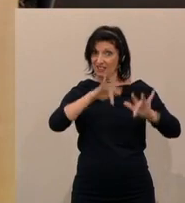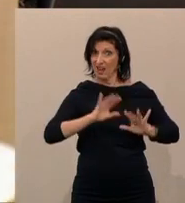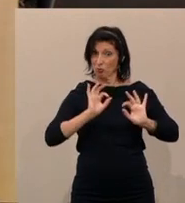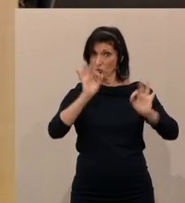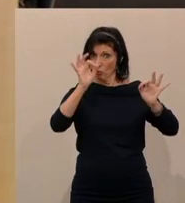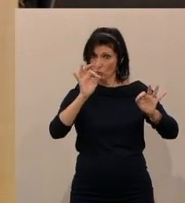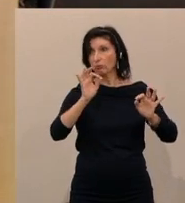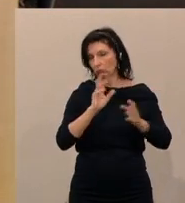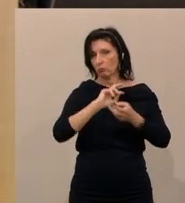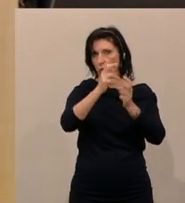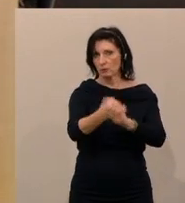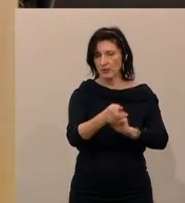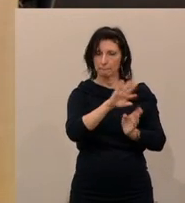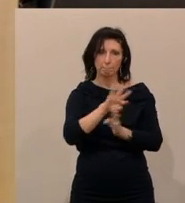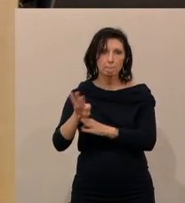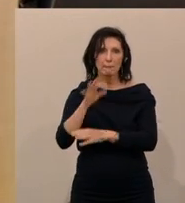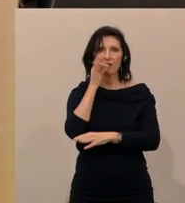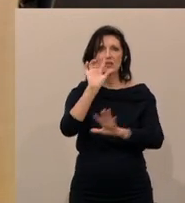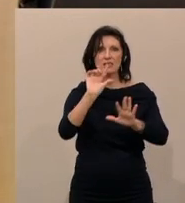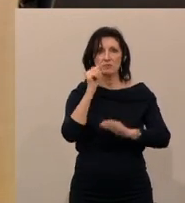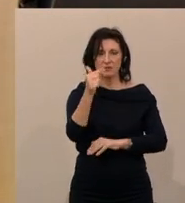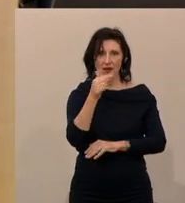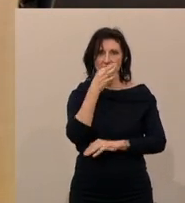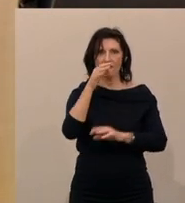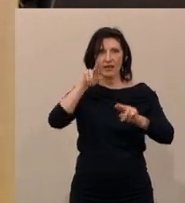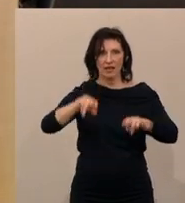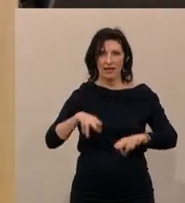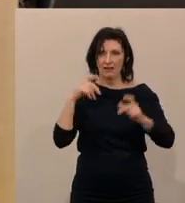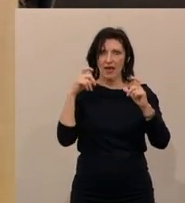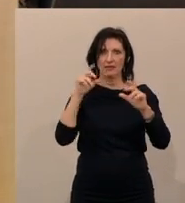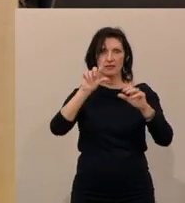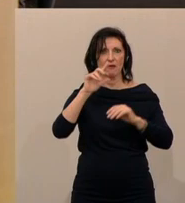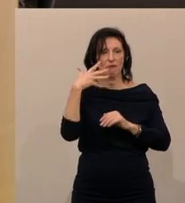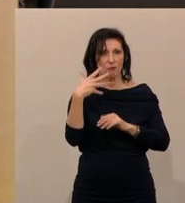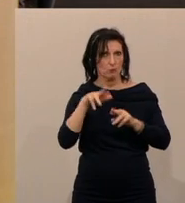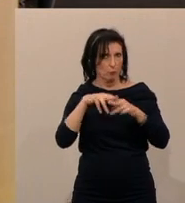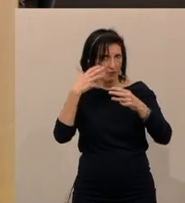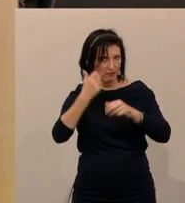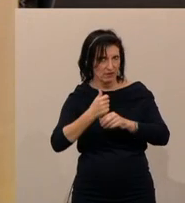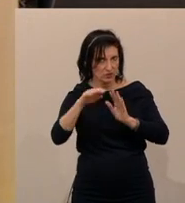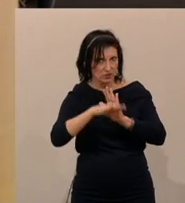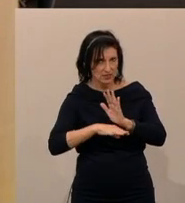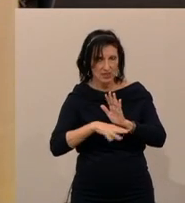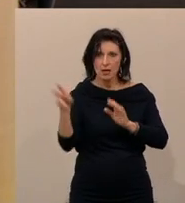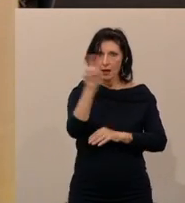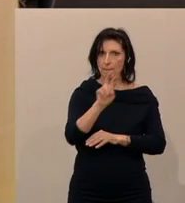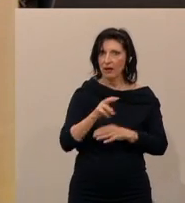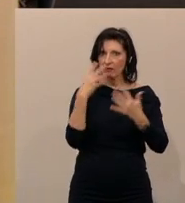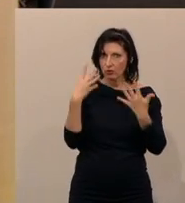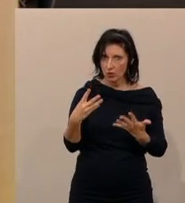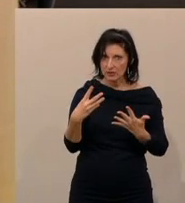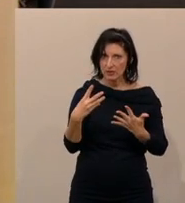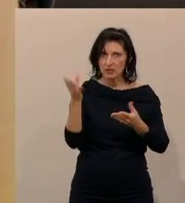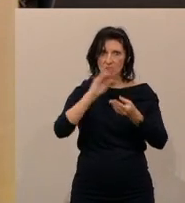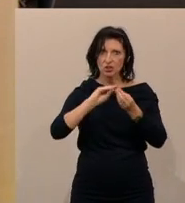vollziehen. Zu Frage 27. Dem Fragerecht gemäß Artikel 52 Bundesverfassungsgesetz und § 90